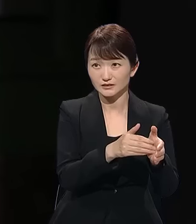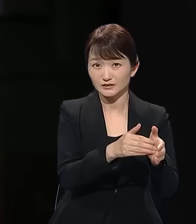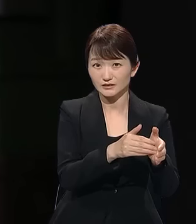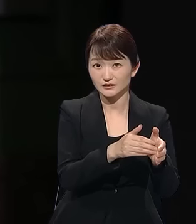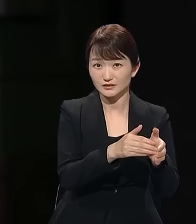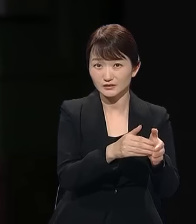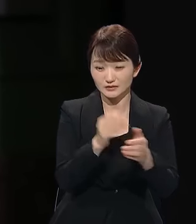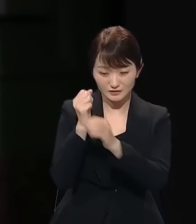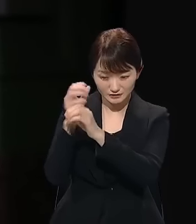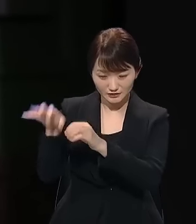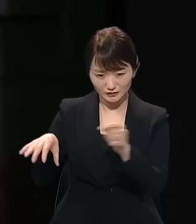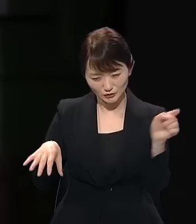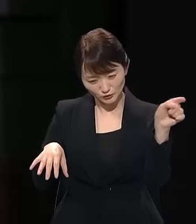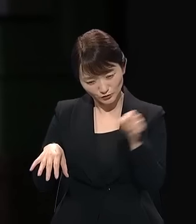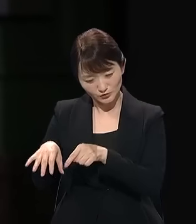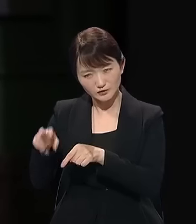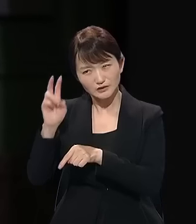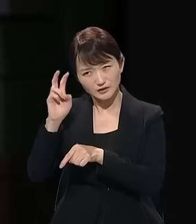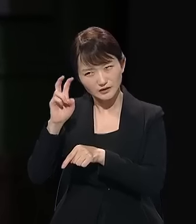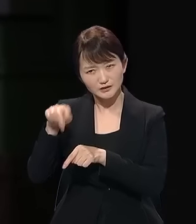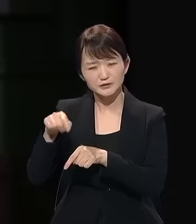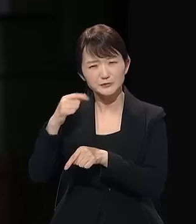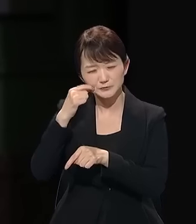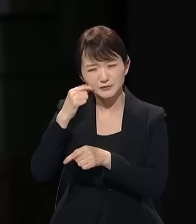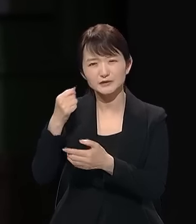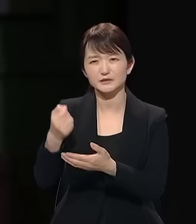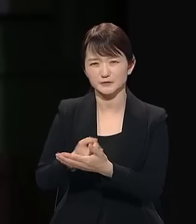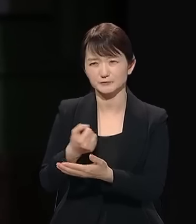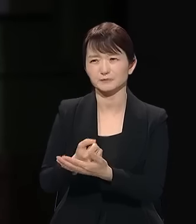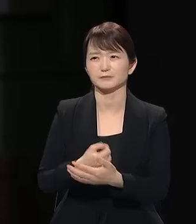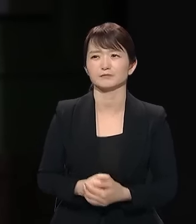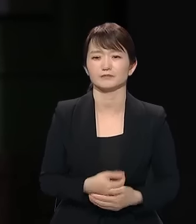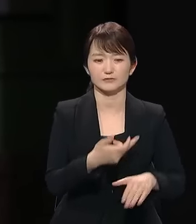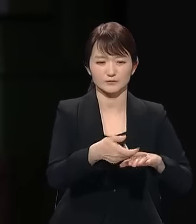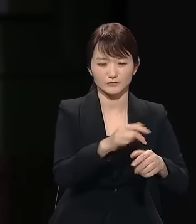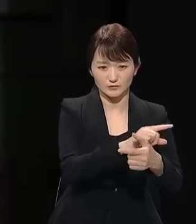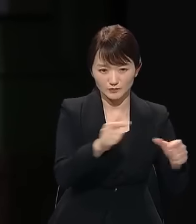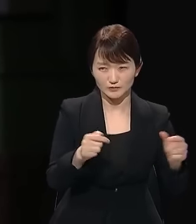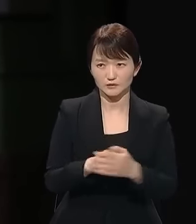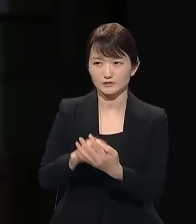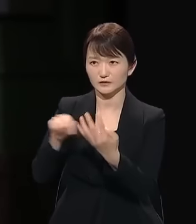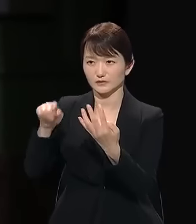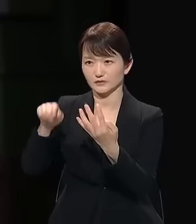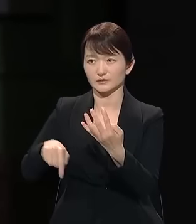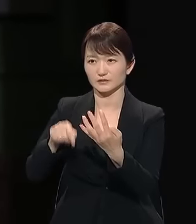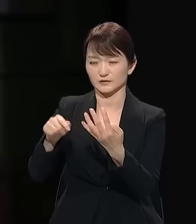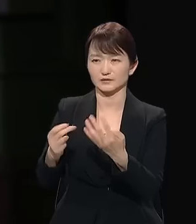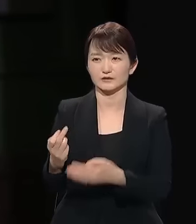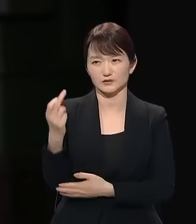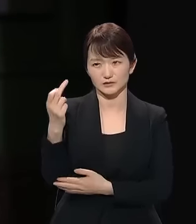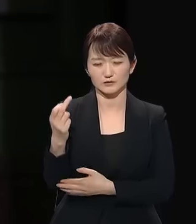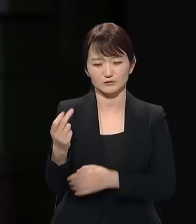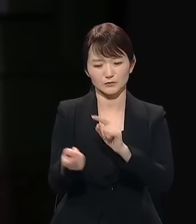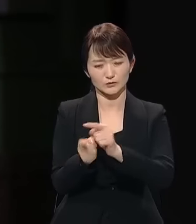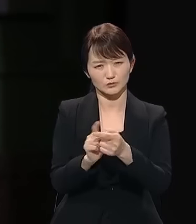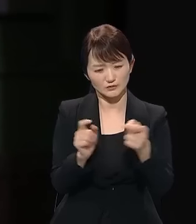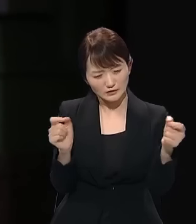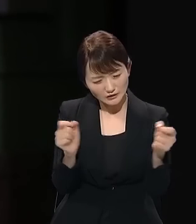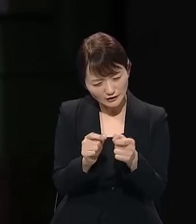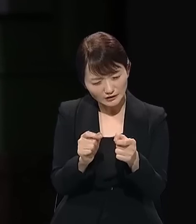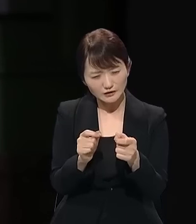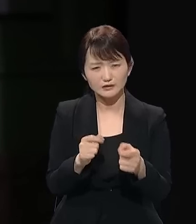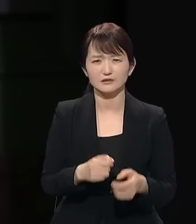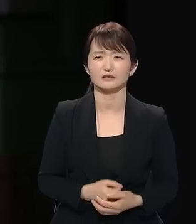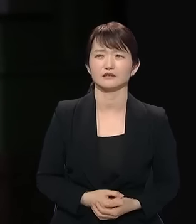있지 않았을까라는 생각이 들어서 조금 아쉬웠고요. 그리고 또 조카들이면 서로에게는 사촌 지간이잖아요. 그래서 많이 가까운 사이였을